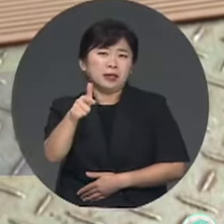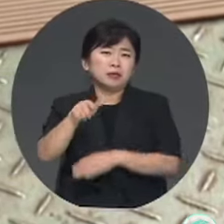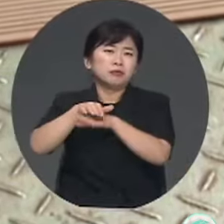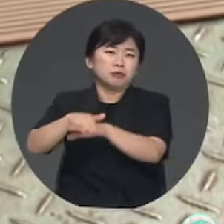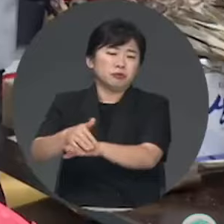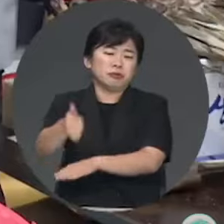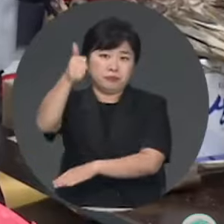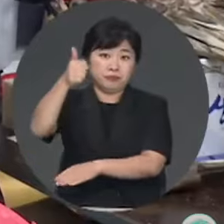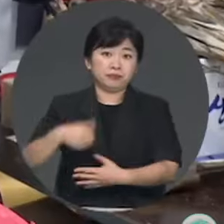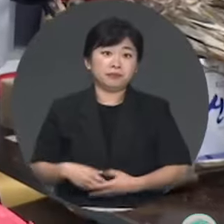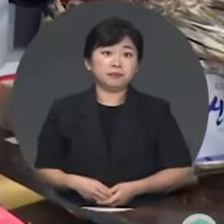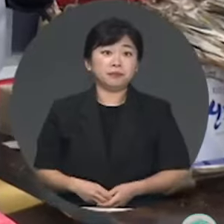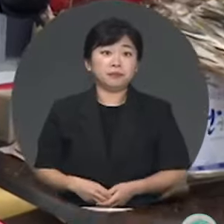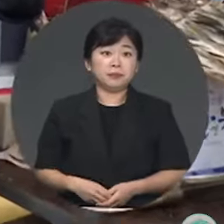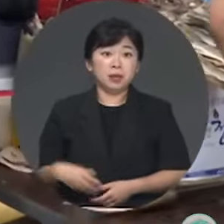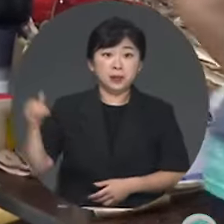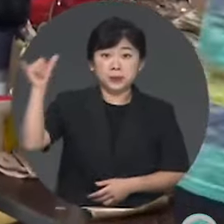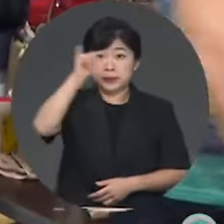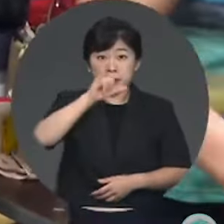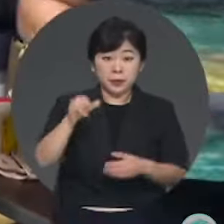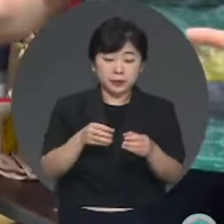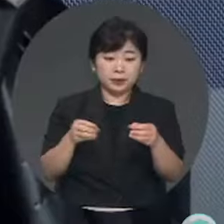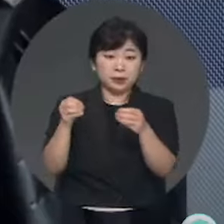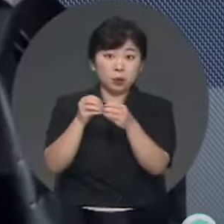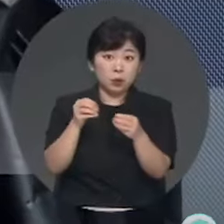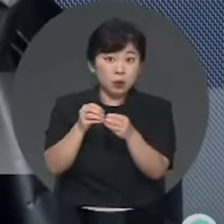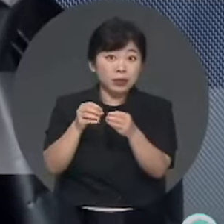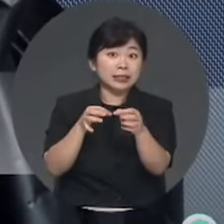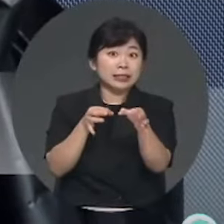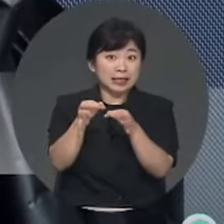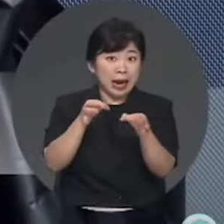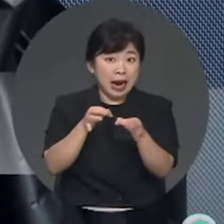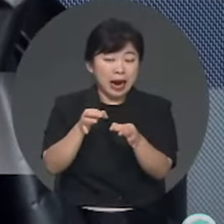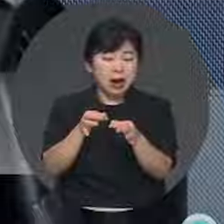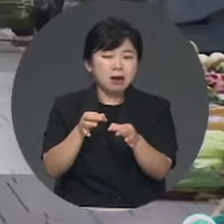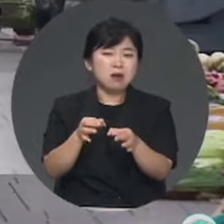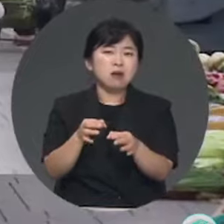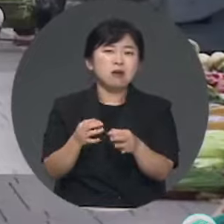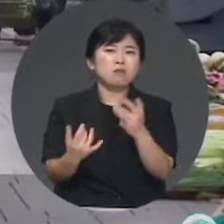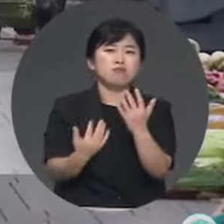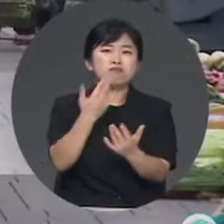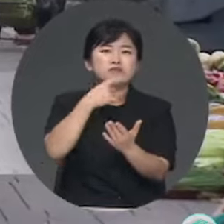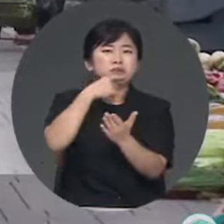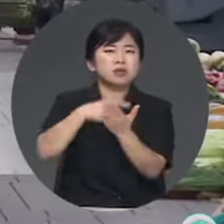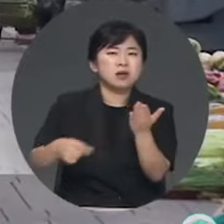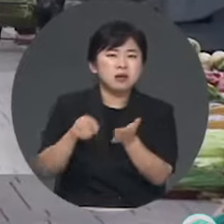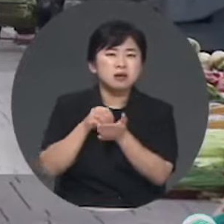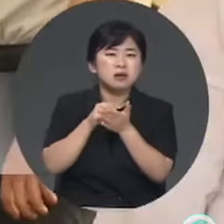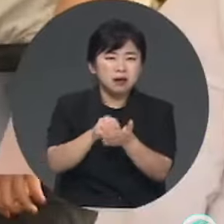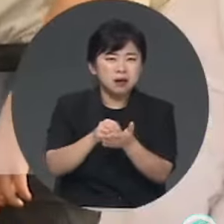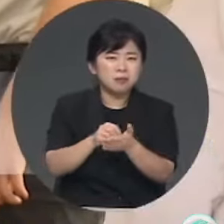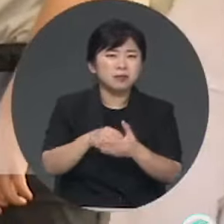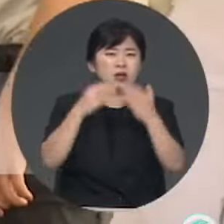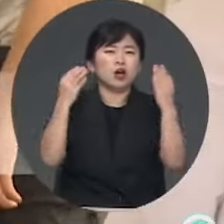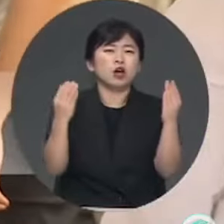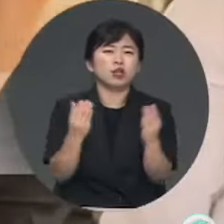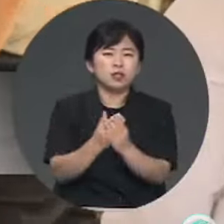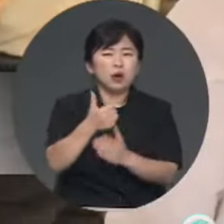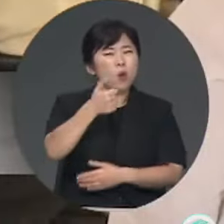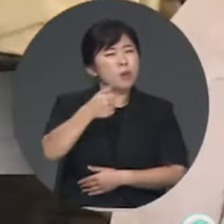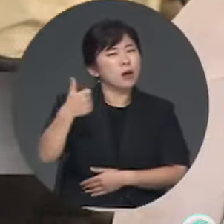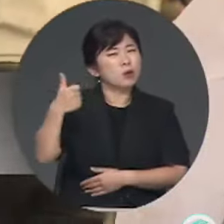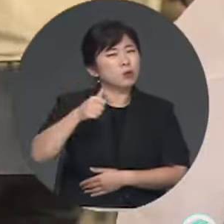때문에. 전국의 전통시장 화재 공제 가입률은 전체 점포 17만 4천여 곳 가운데 5만 5천여